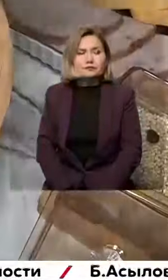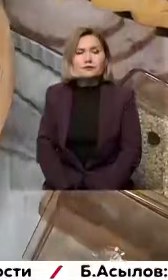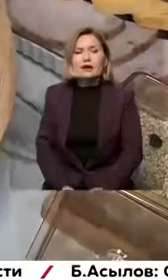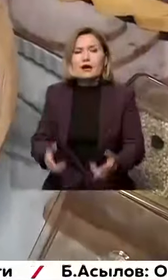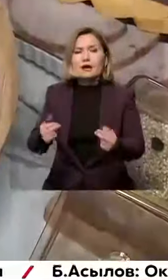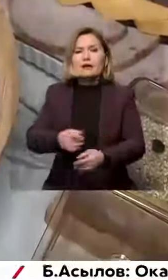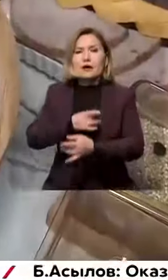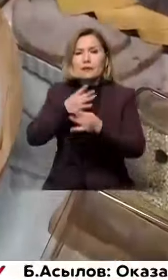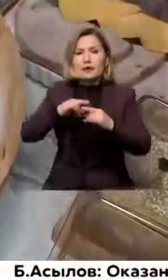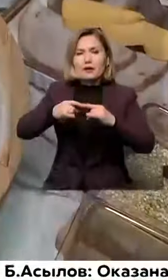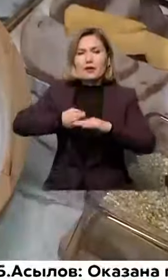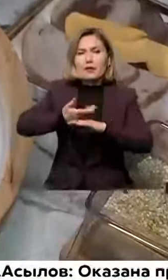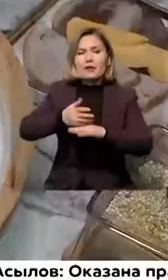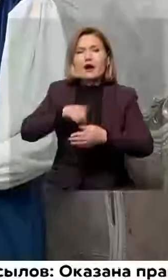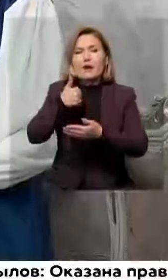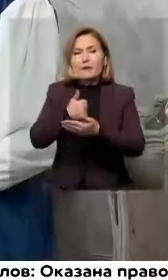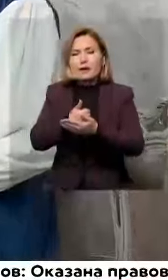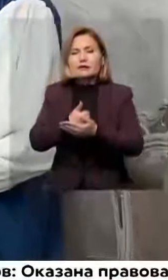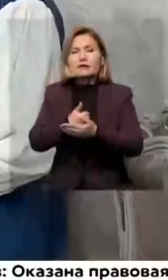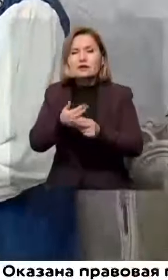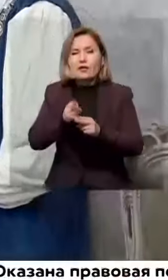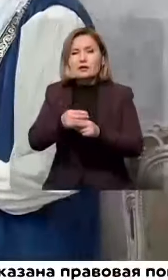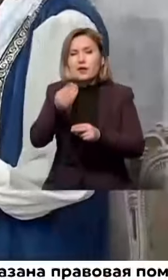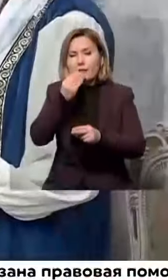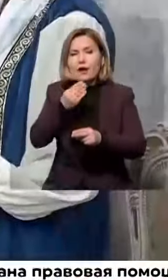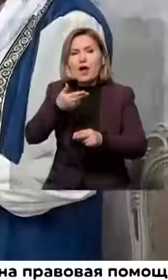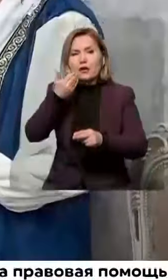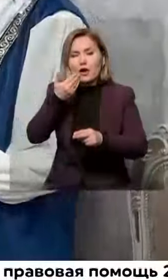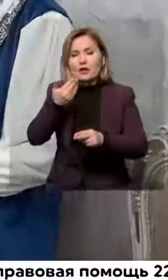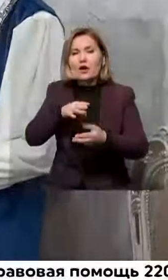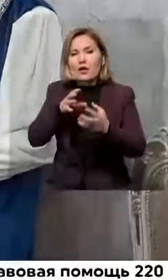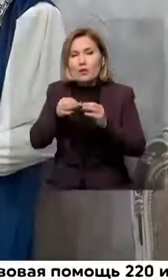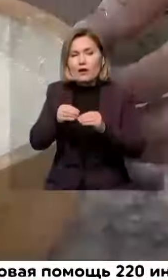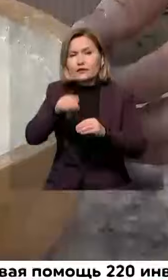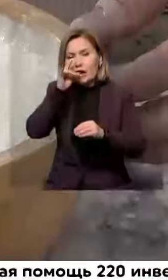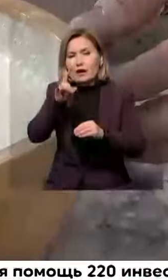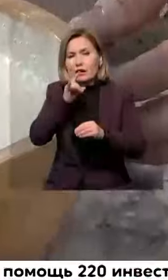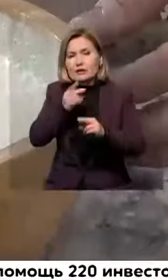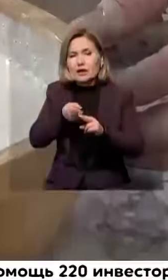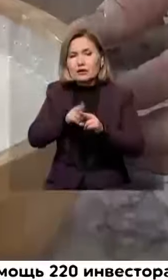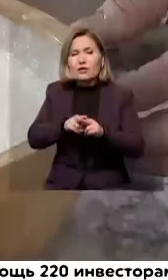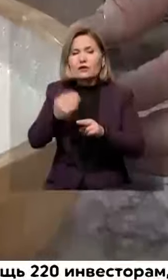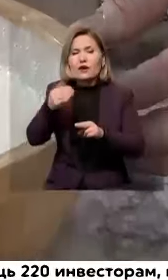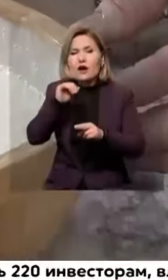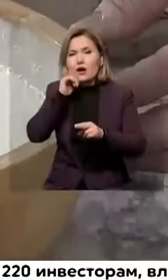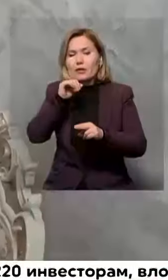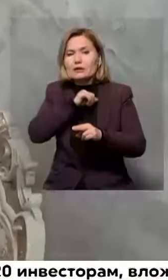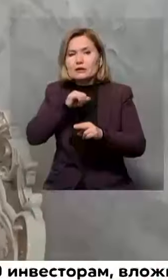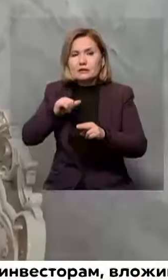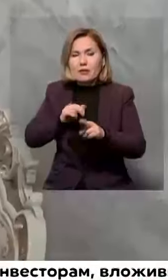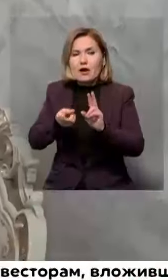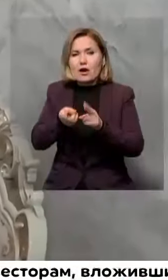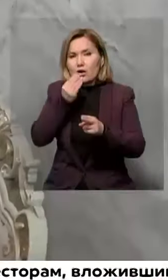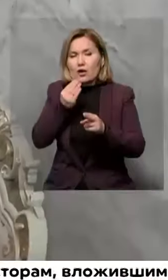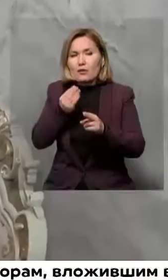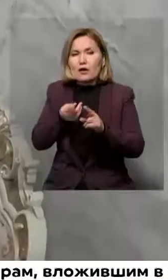Әрине мерекелік дастарханның басты дәмі Наурыз көже. Оны соғымнан сақтаған сүретін қосып, отанасы Нұржамал апа өз әзірлейді.